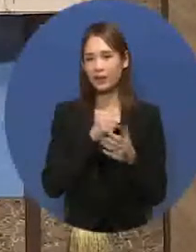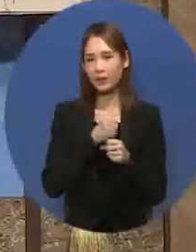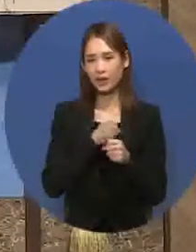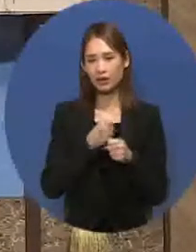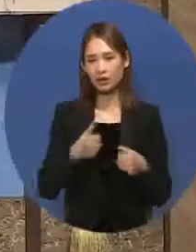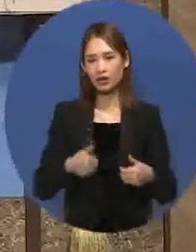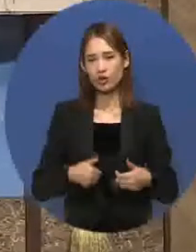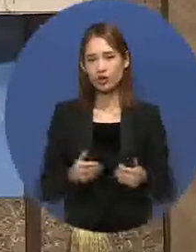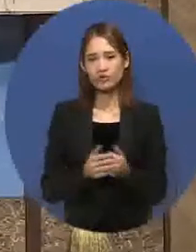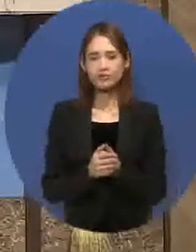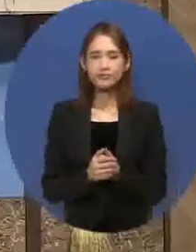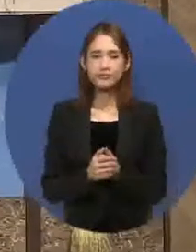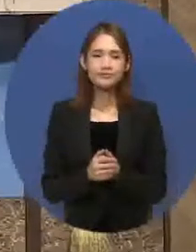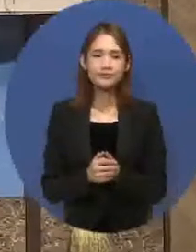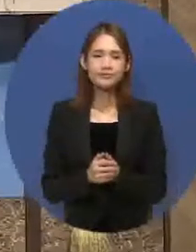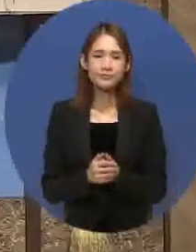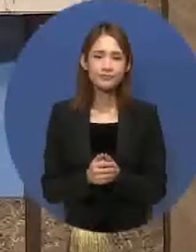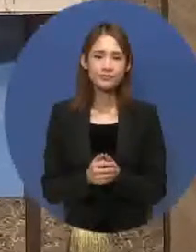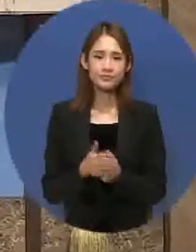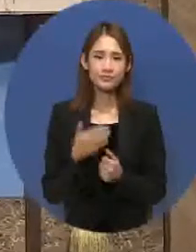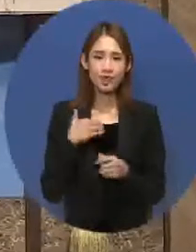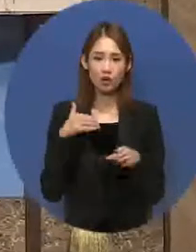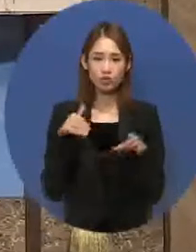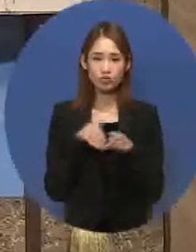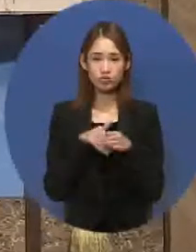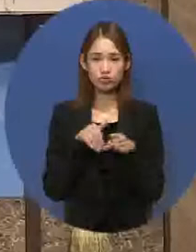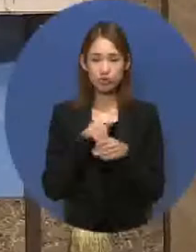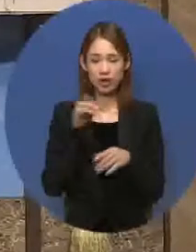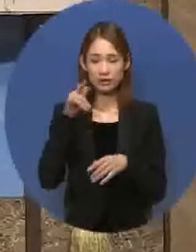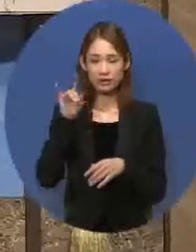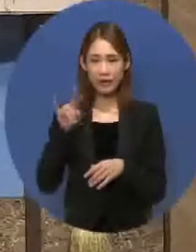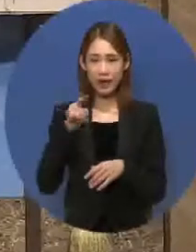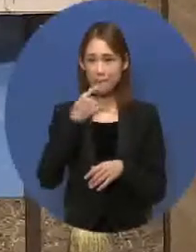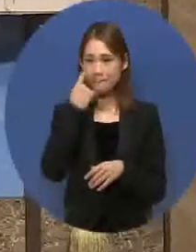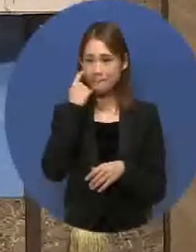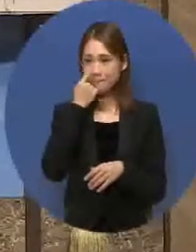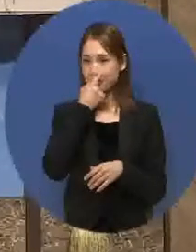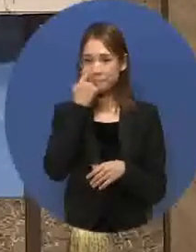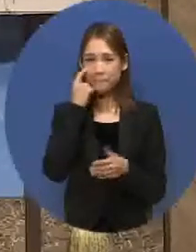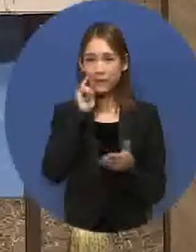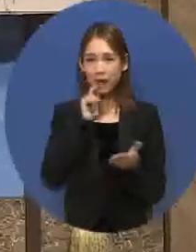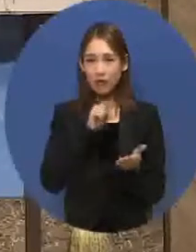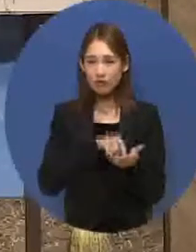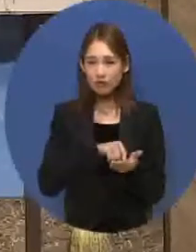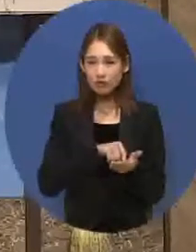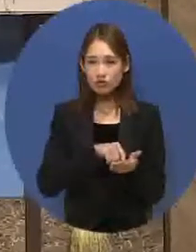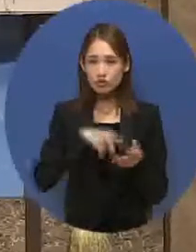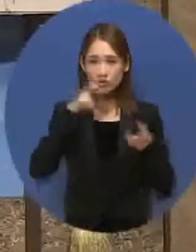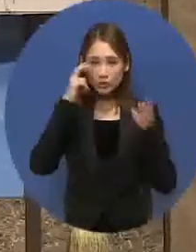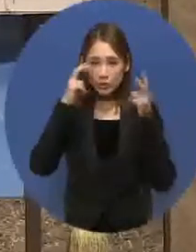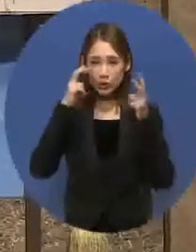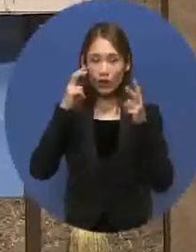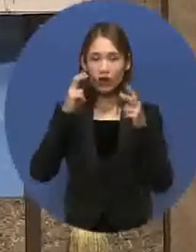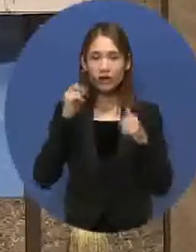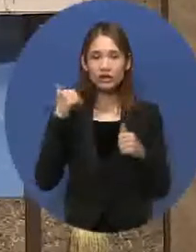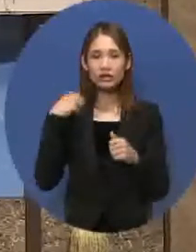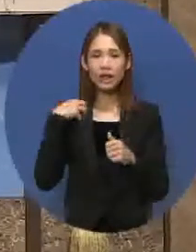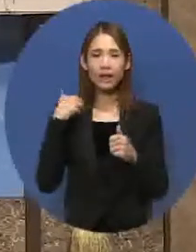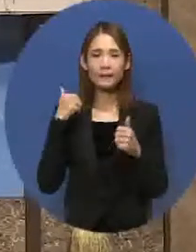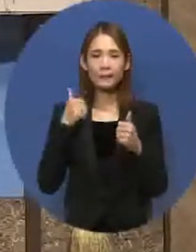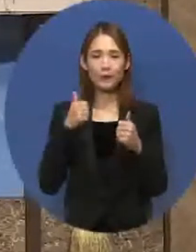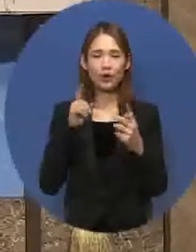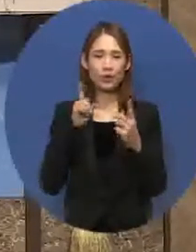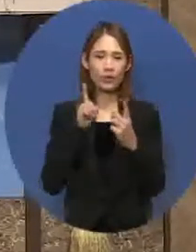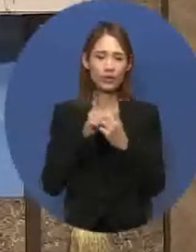네. 내가 이제 문화재를 발굴하는 그런 회사 대표를 만나 이야기를